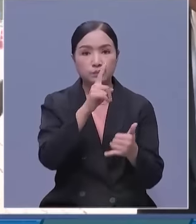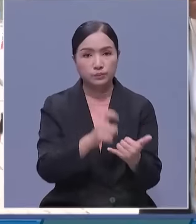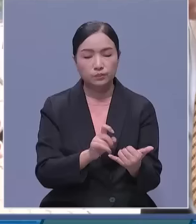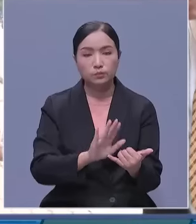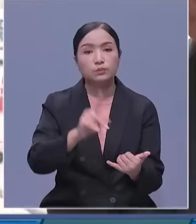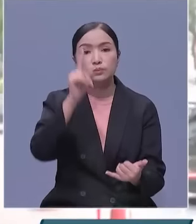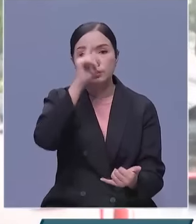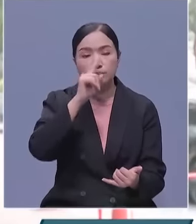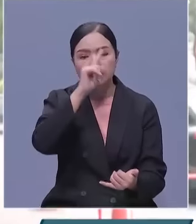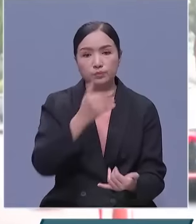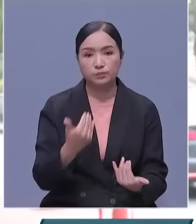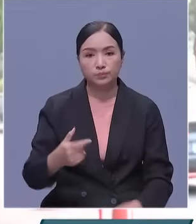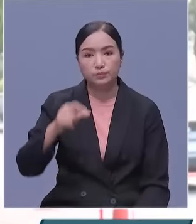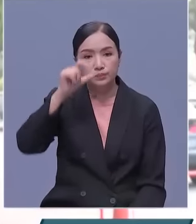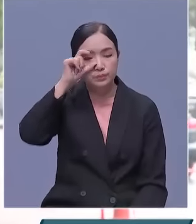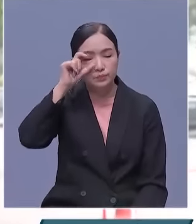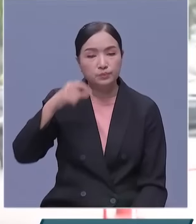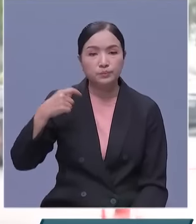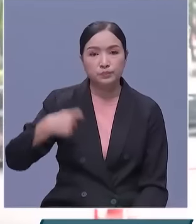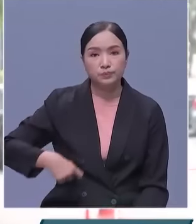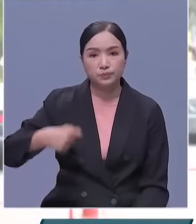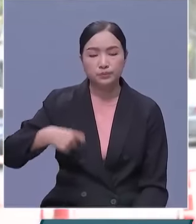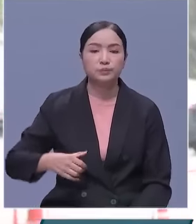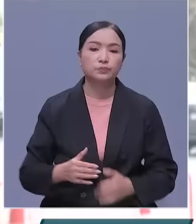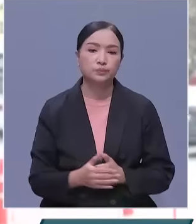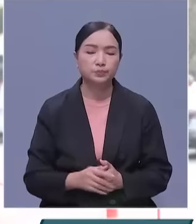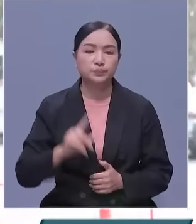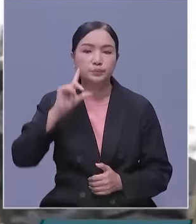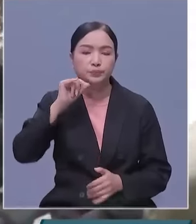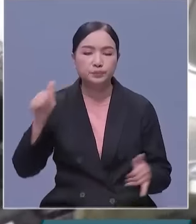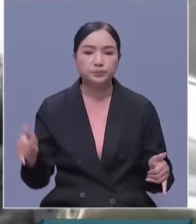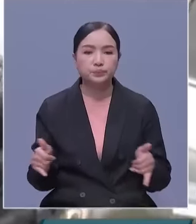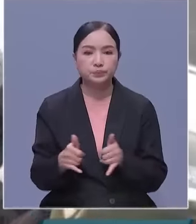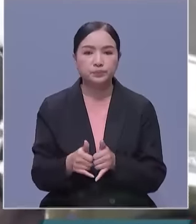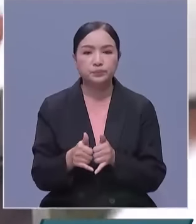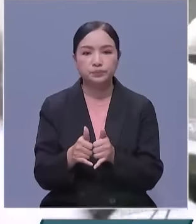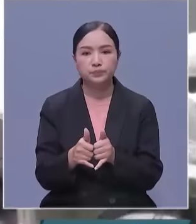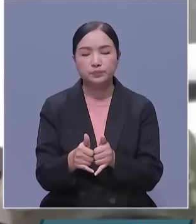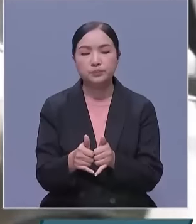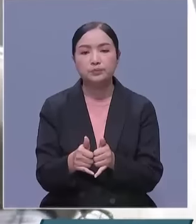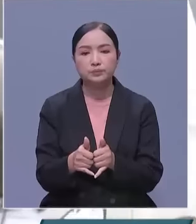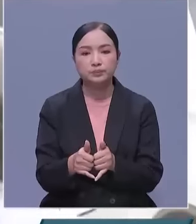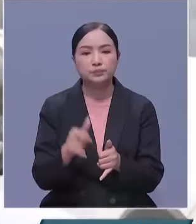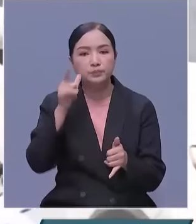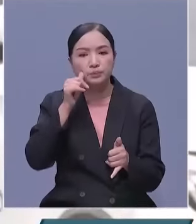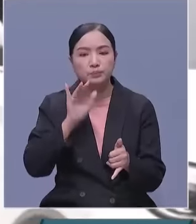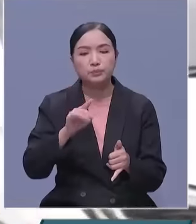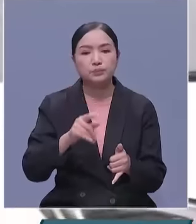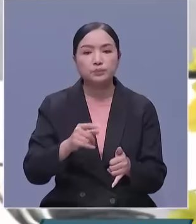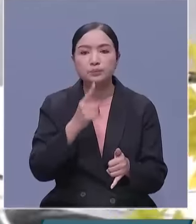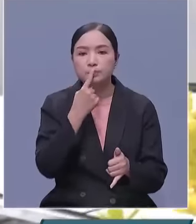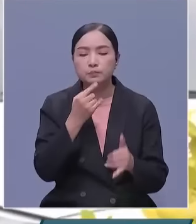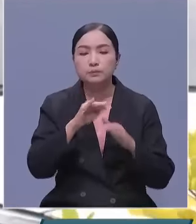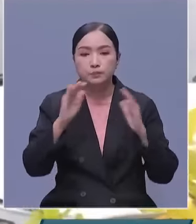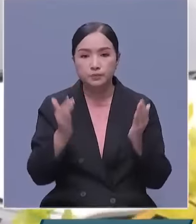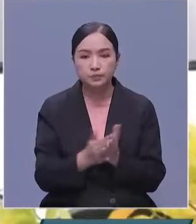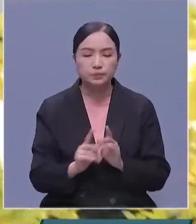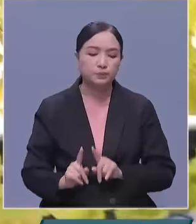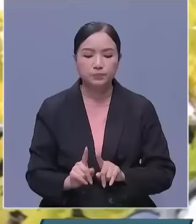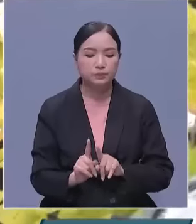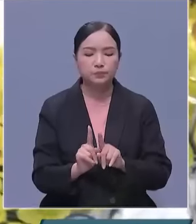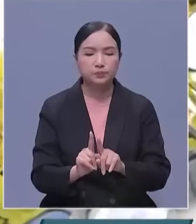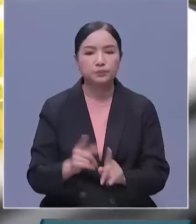าวันนี้ทนายเดชากิติวิทยานันท์พร้อมทั้งคุณแม่พนิดาศิรยุทธโยธินนะครับคุณแม่ของคุณแตงโมก็เดินทางมาที่ศาล